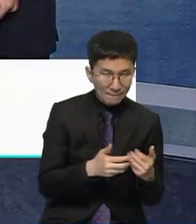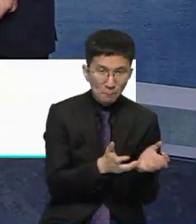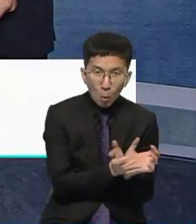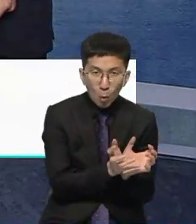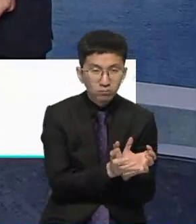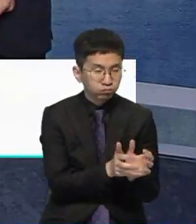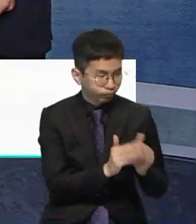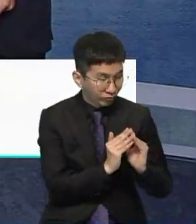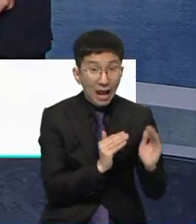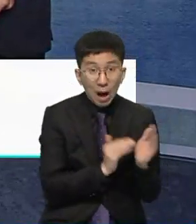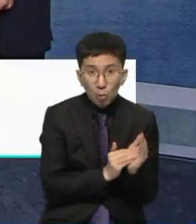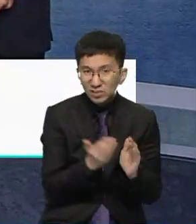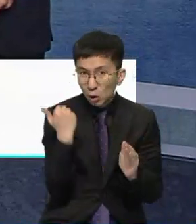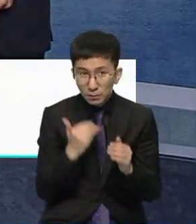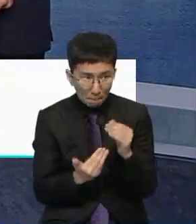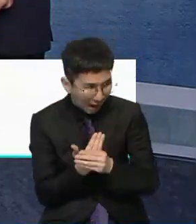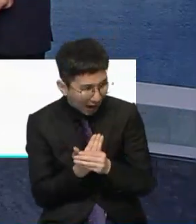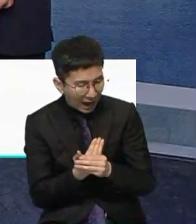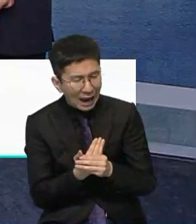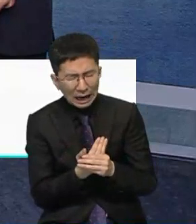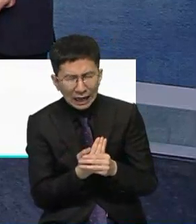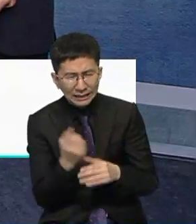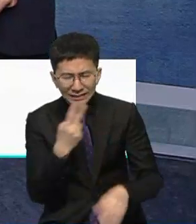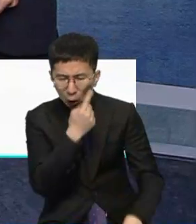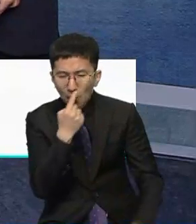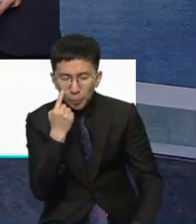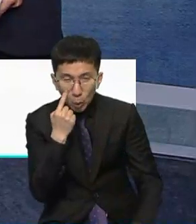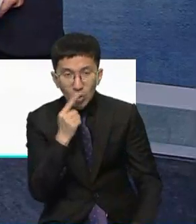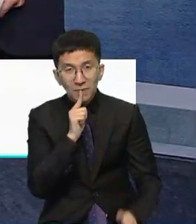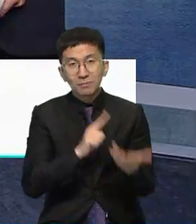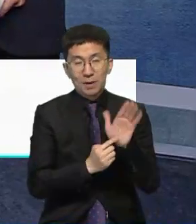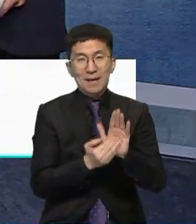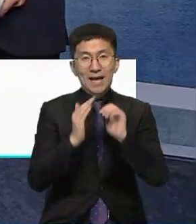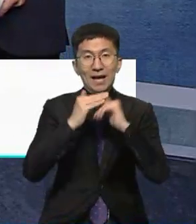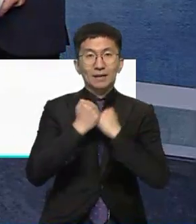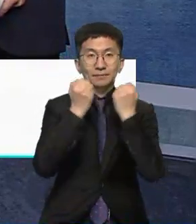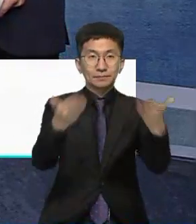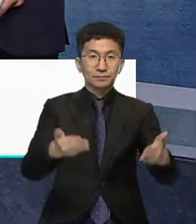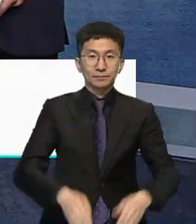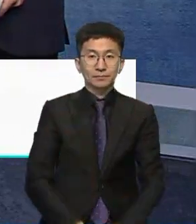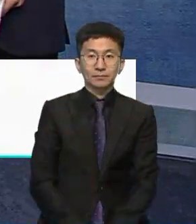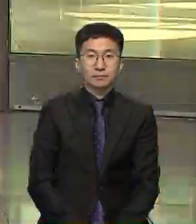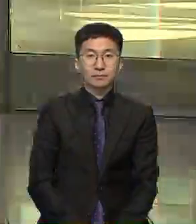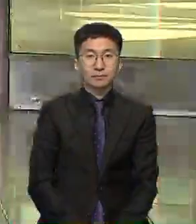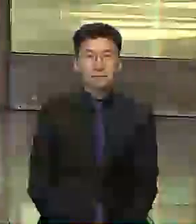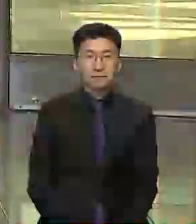사건들도 다시 들여다보기로 했습니다. 자세한 내용은 이성훈 기자가 전하겠습니다.